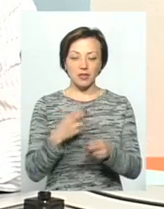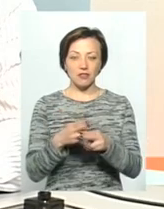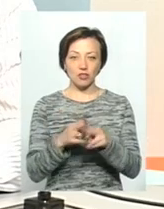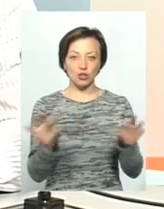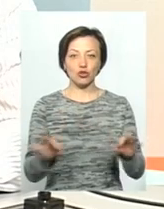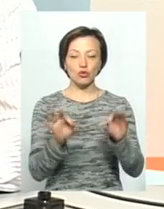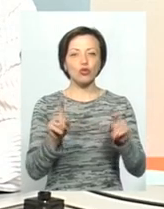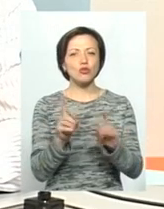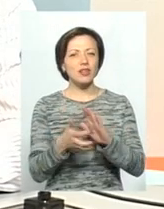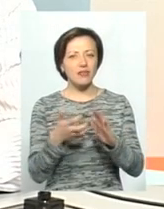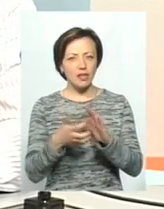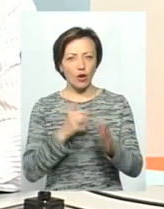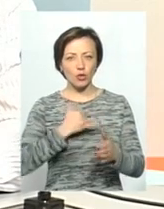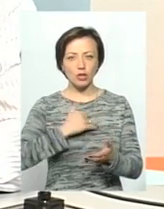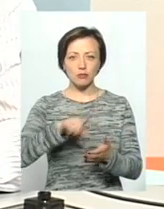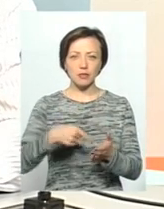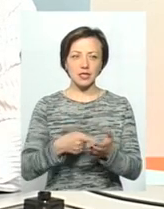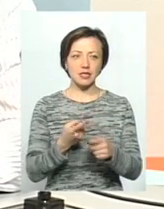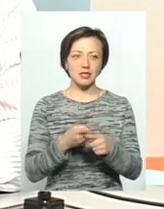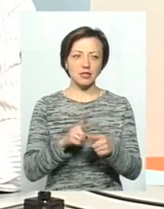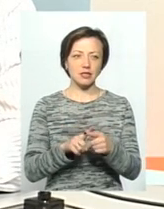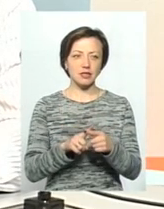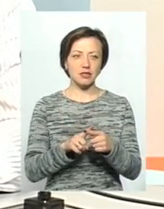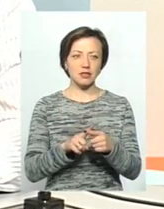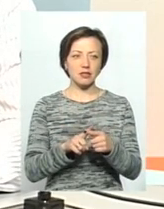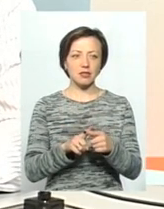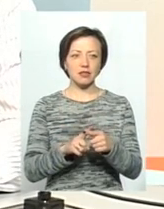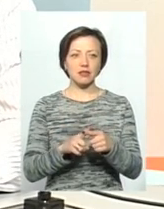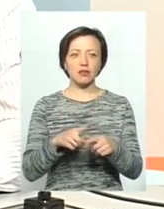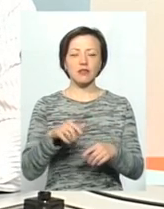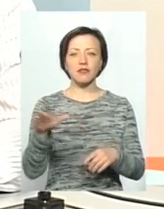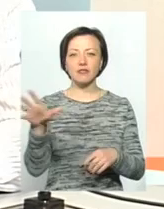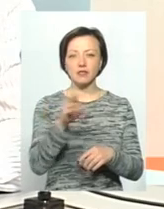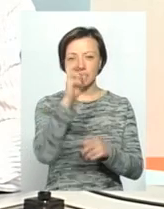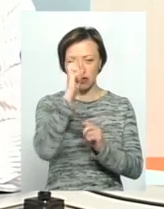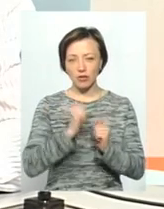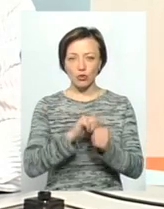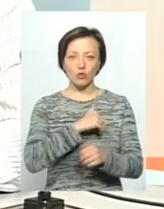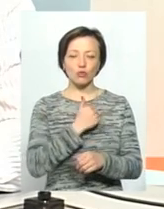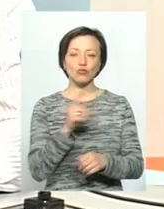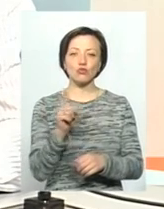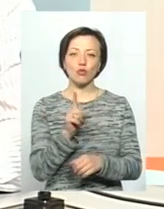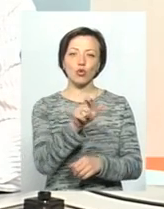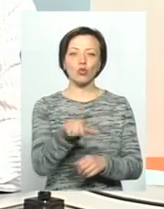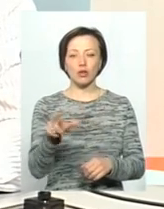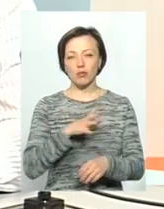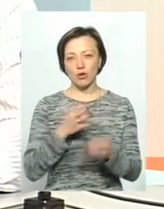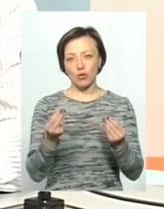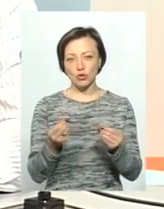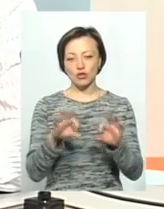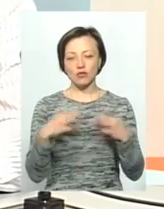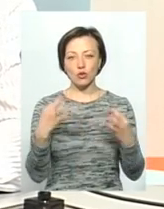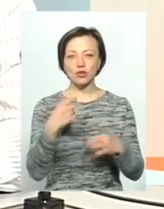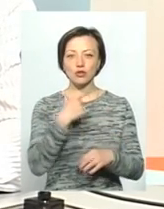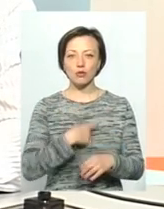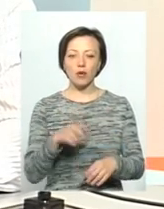І чого не вистачає в нашому місті, це, ну, як зараз в всій країні хочеться, щоб у людей були гроші, щоб вони могли дозволити собі